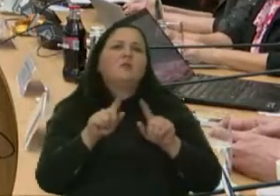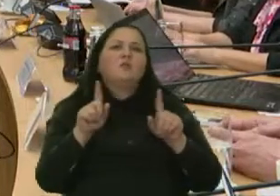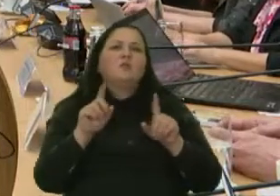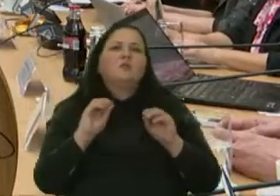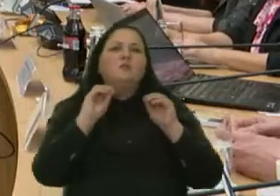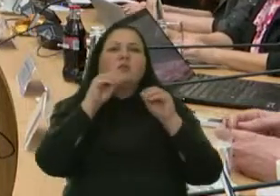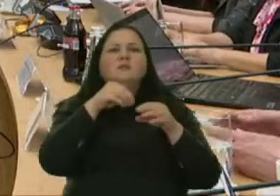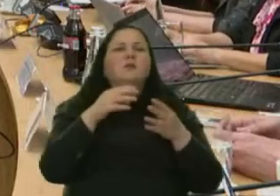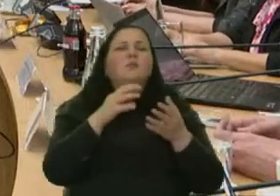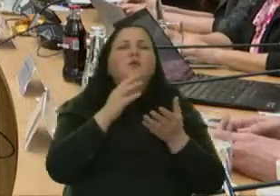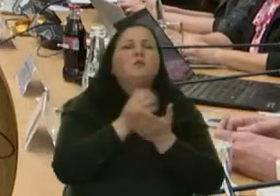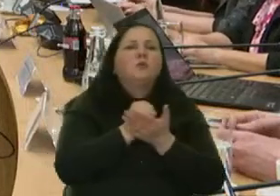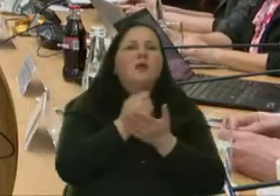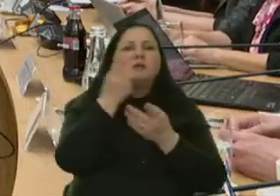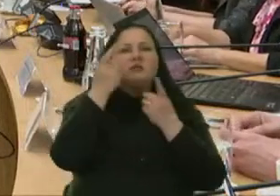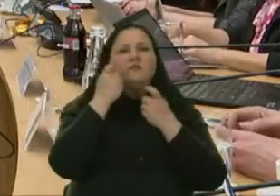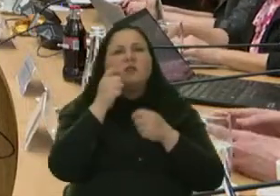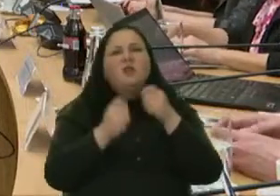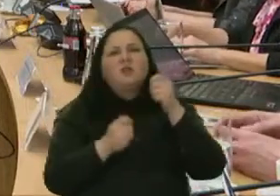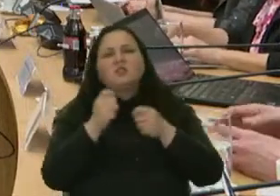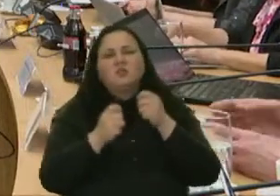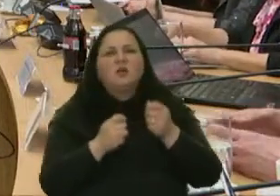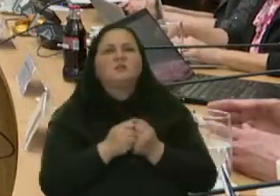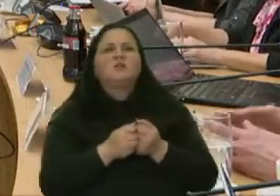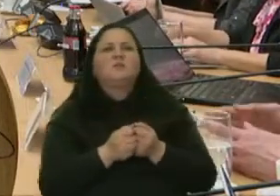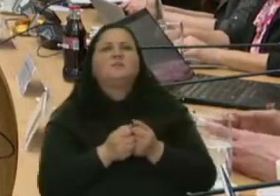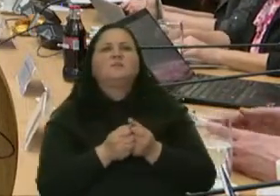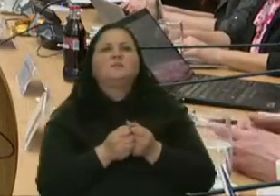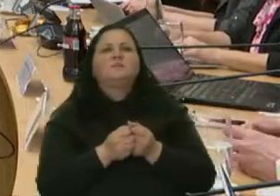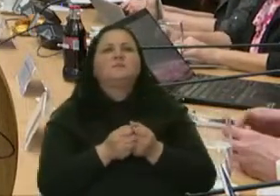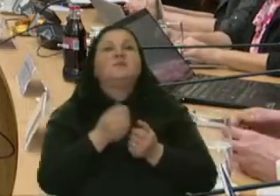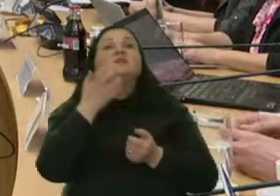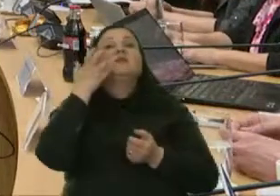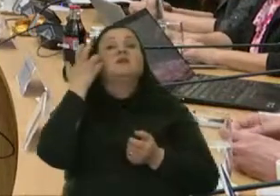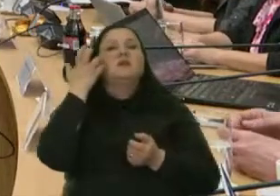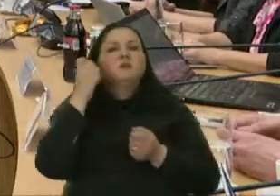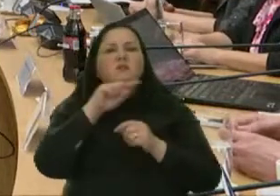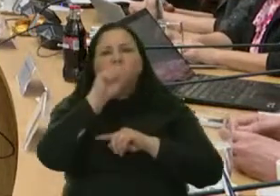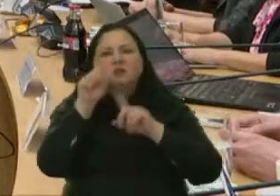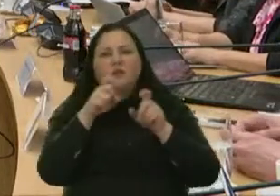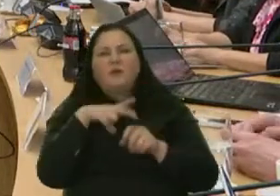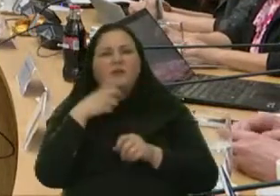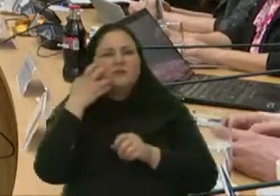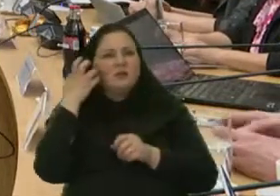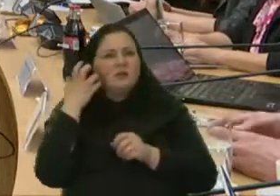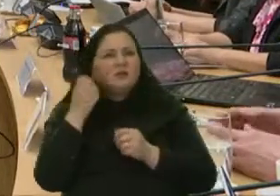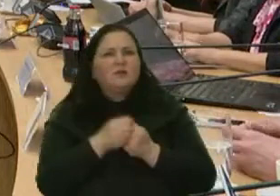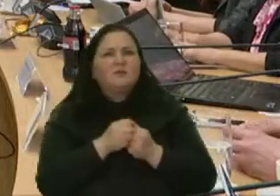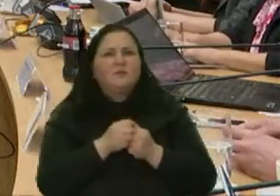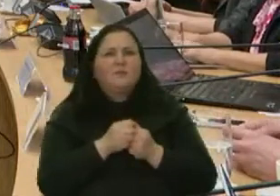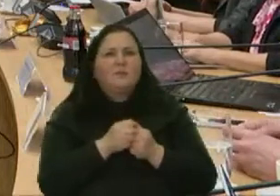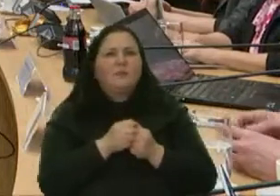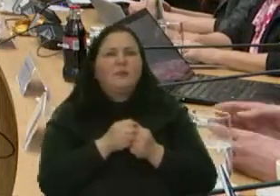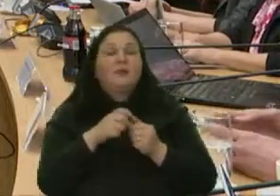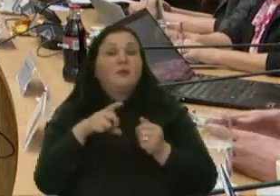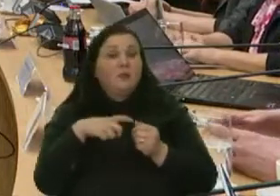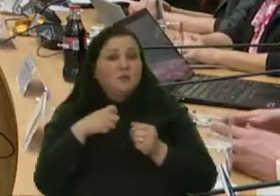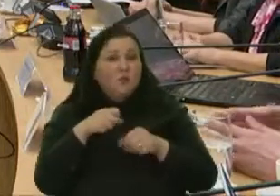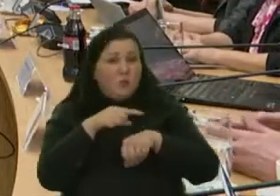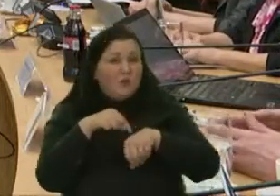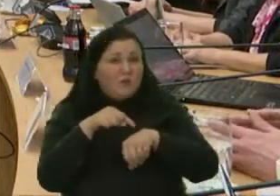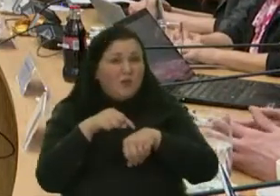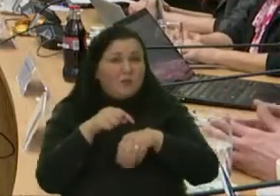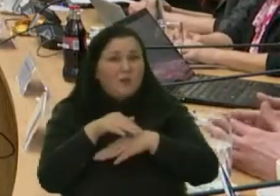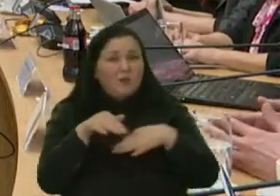Rei licitația este o cură administrativă Da când insist pentru un termen pentru